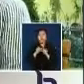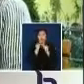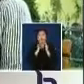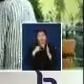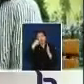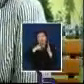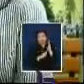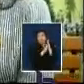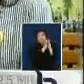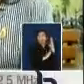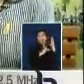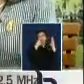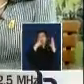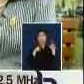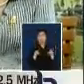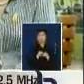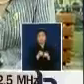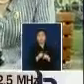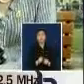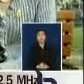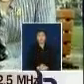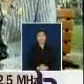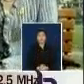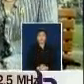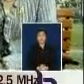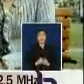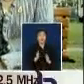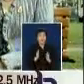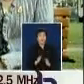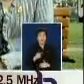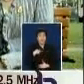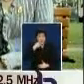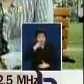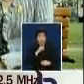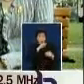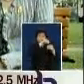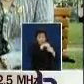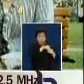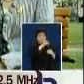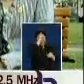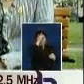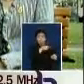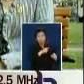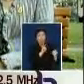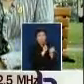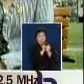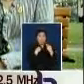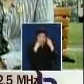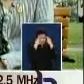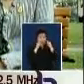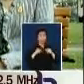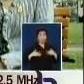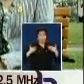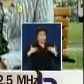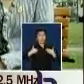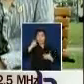ะคะ ต้องบอกว่าคนไทยที่เยอรมันนี่พอเจอท่านนายกรัฐมนตรีก็ดีใจมาก ค่ะ แล้วก็คลาย